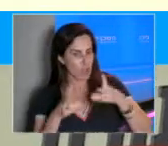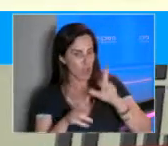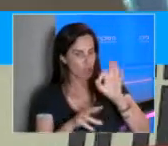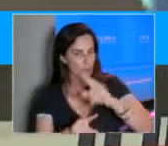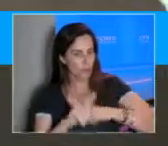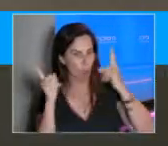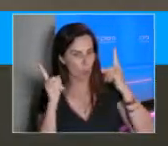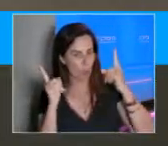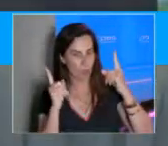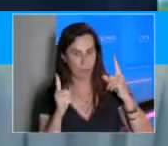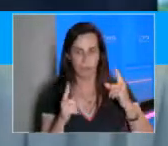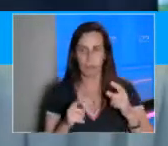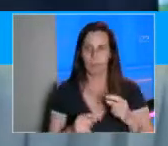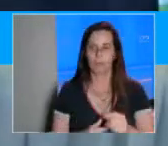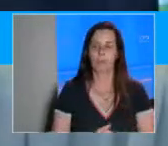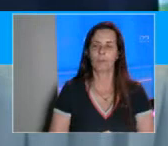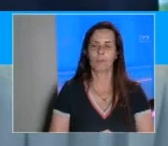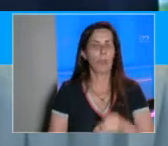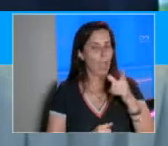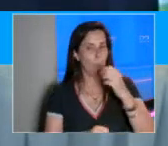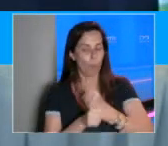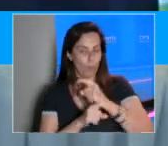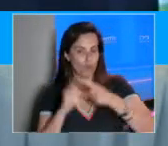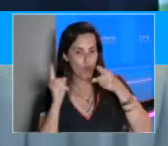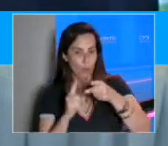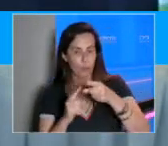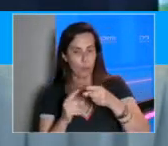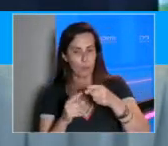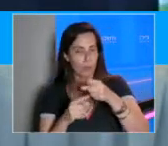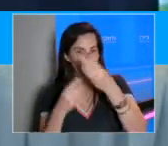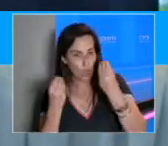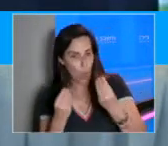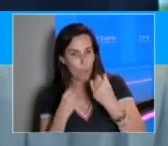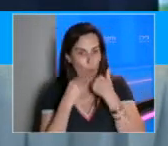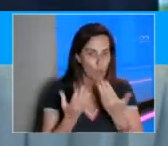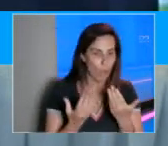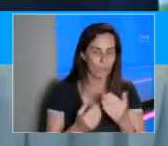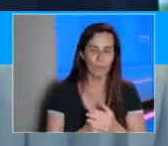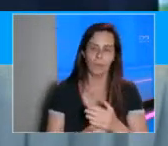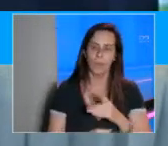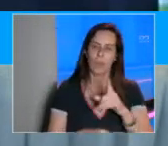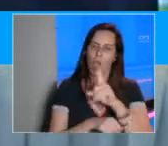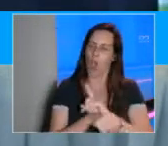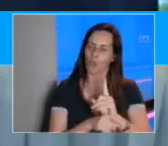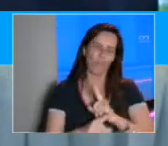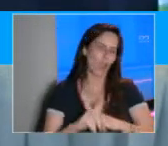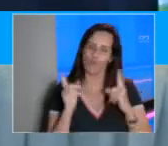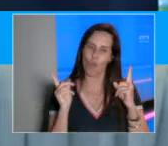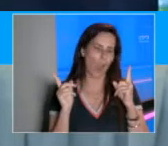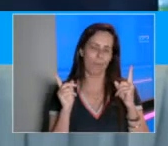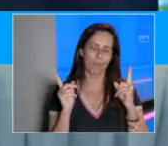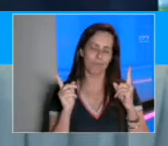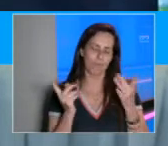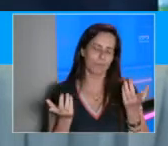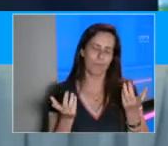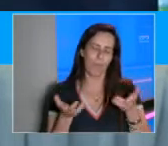שלהם שונה, צריך לומר. הכי טוב שאפשר. הדרך שלהם שונה, לטובה, פחות? תראו, התקופה שונה. אתם